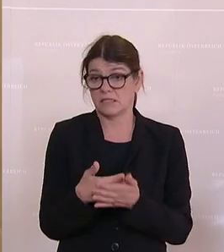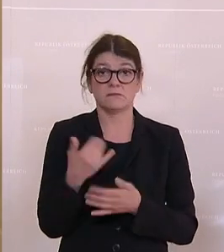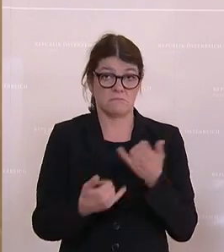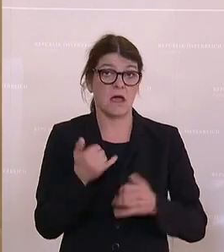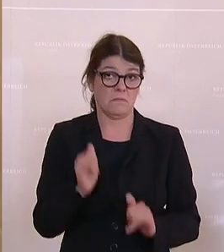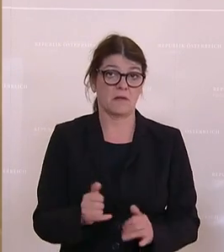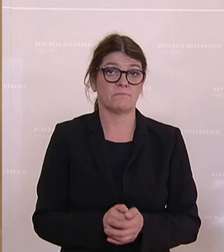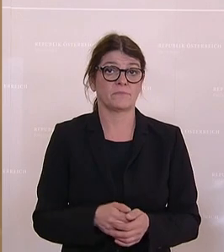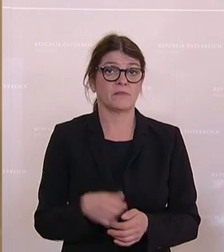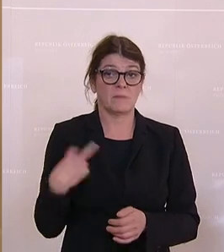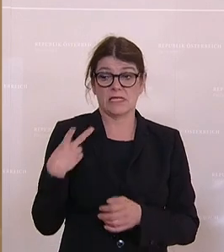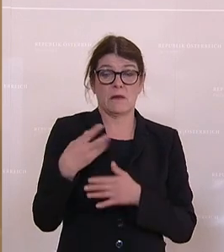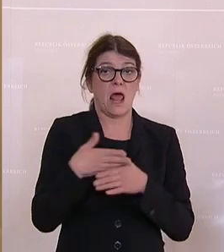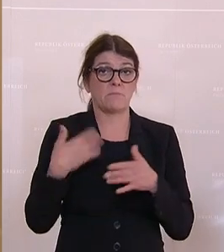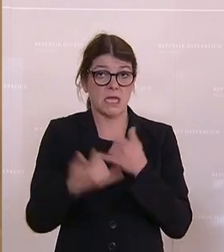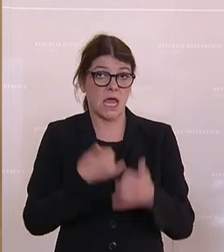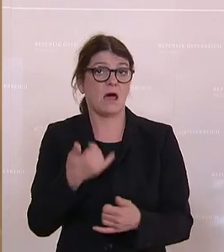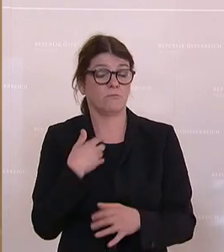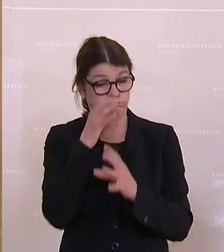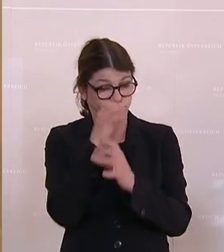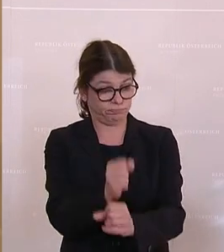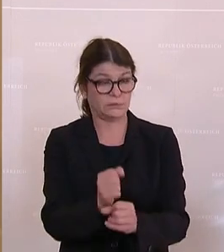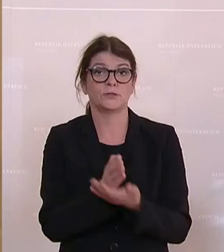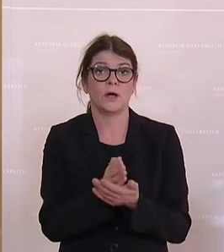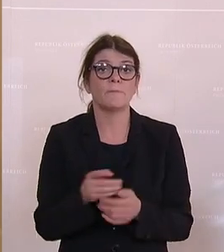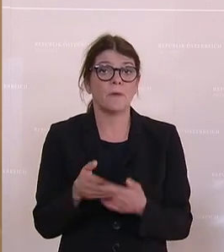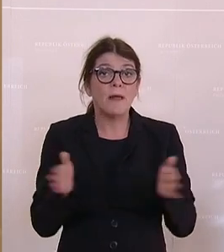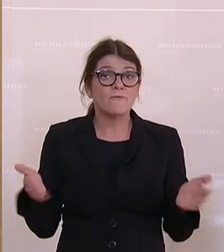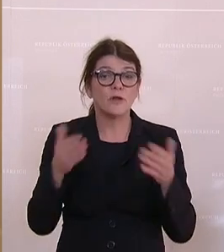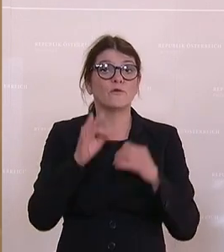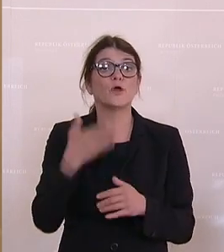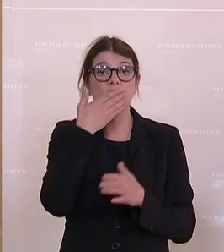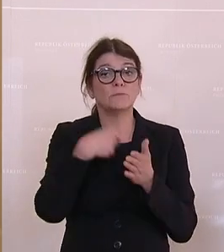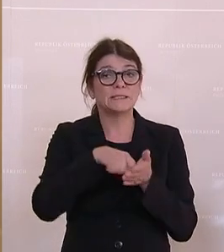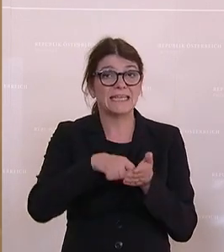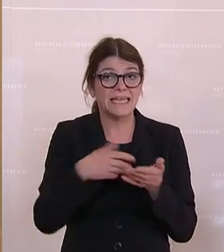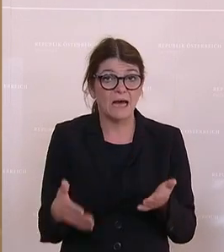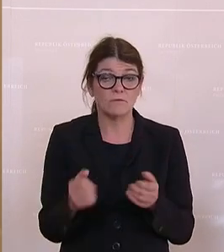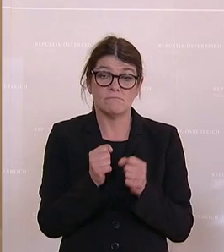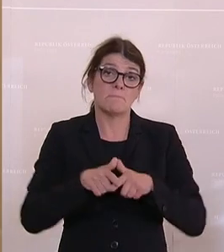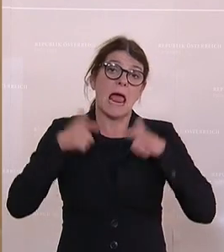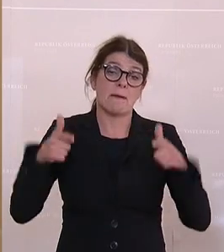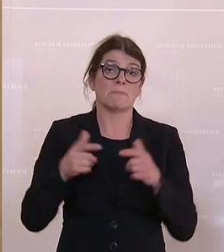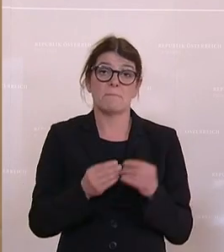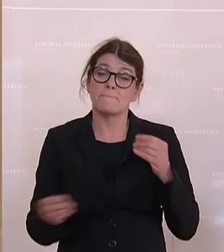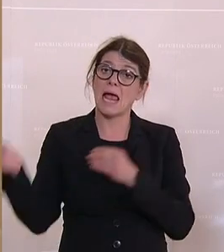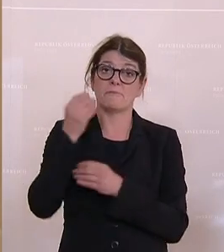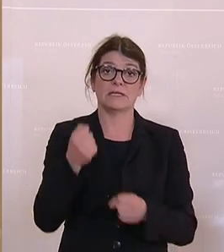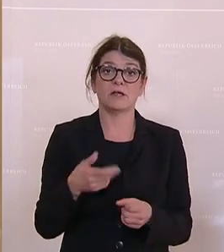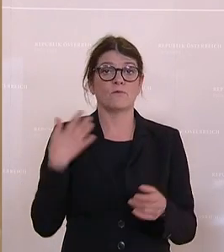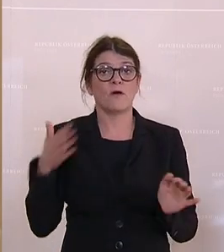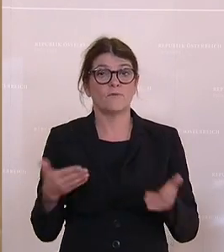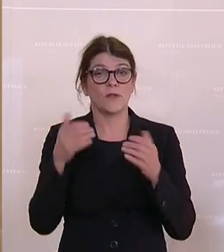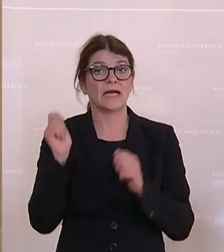Jahren, in den letzten 2,5 Jahren. Wir haben zum Beispiel die Förderung für die thermische Sanierung massiv erhöht. Früher waren die Förderaktionen